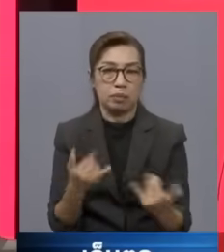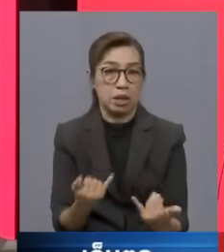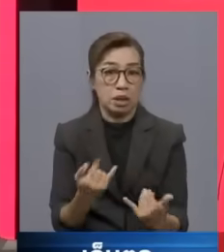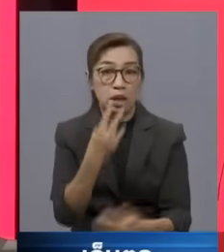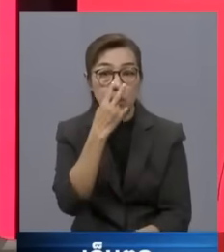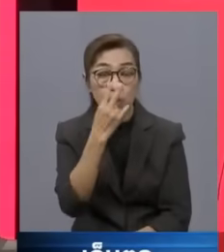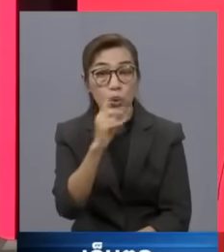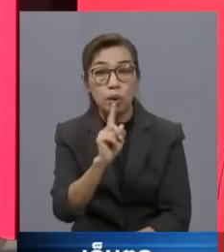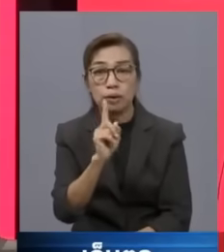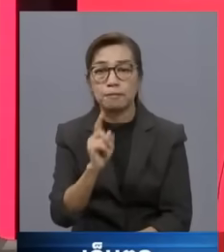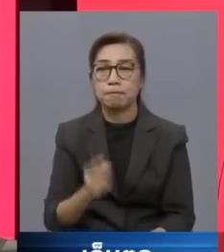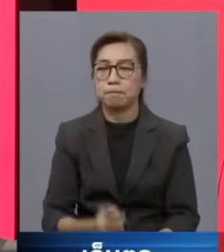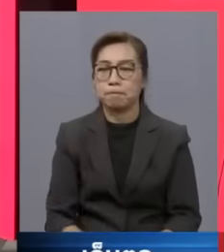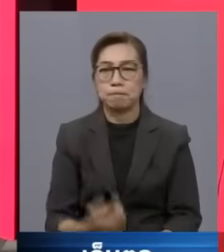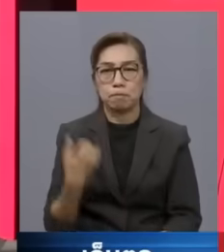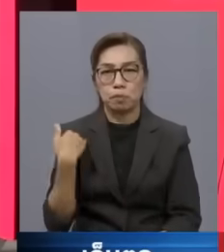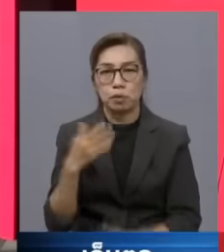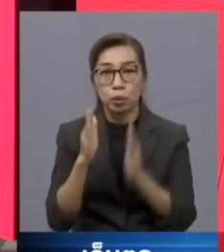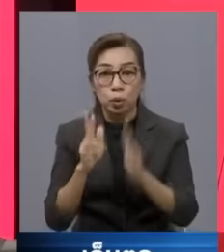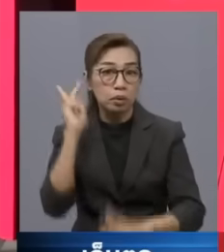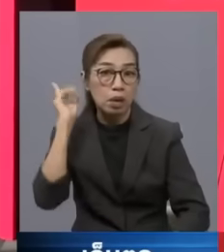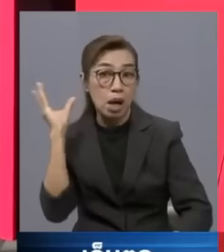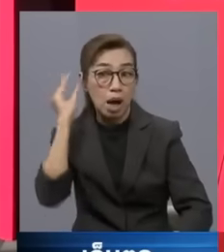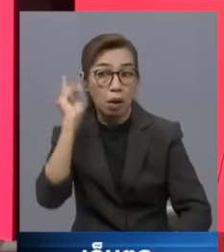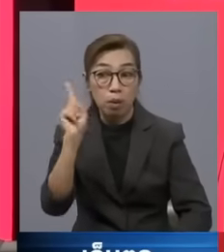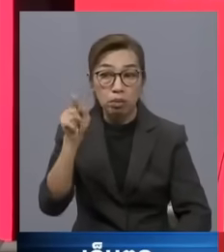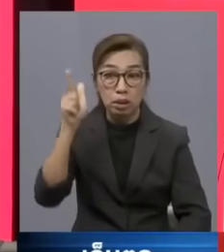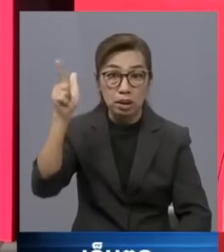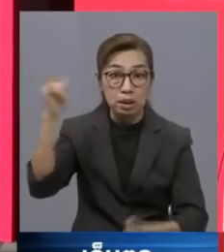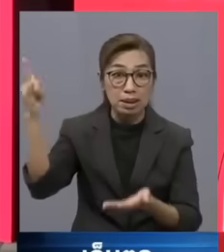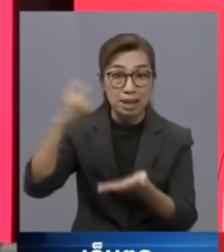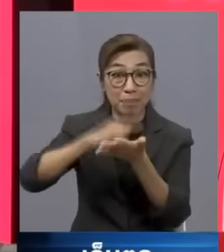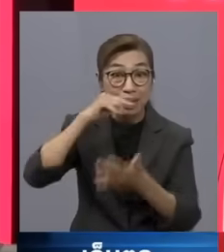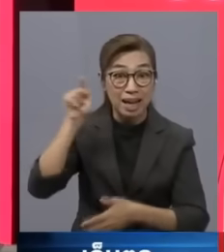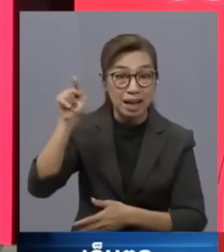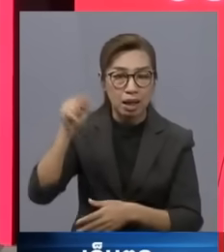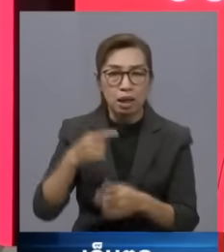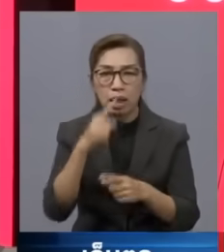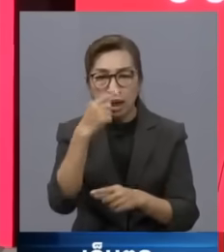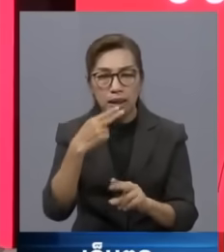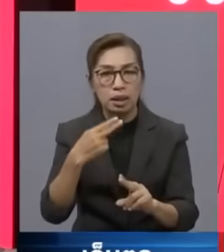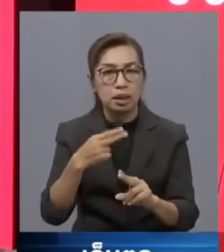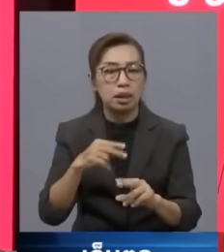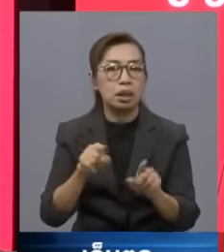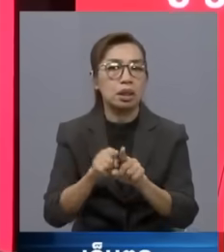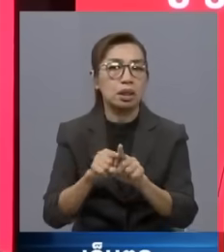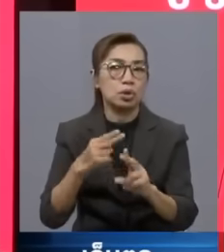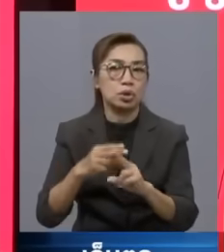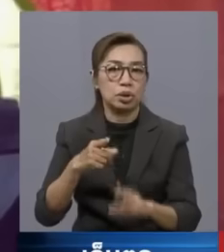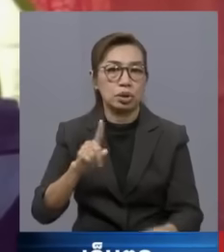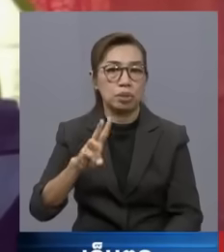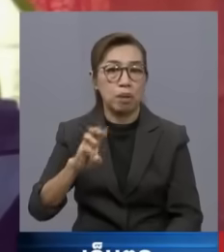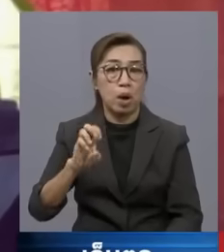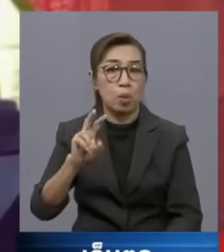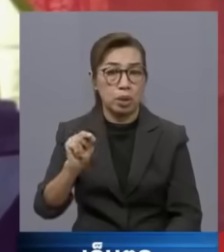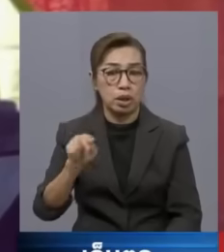เคลื่อนไหวจากคนที่เหมือนไปรู้ข่าวการกลับบ้านของคุณทักษิณนะครับอย่างอาจารย์ประวินชัชวาลพงษ์พันธ์